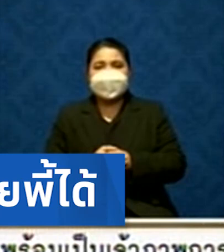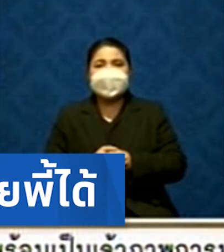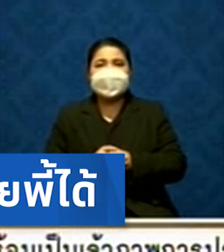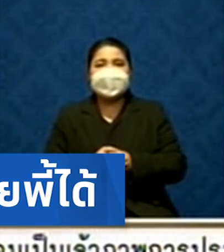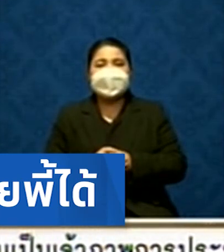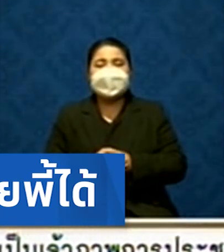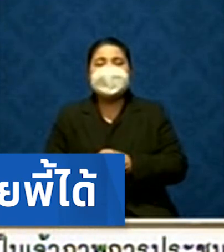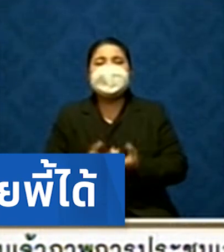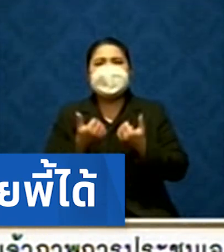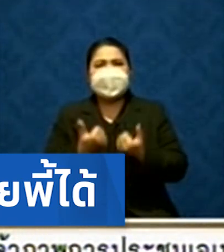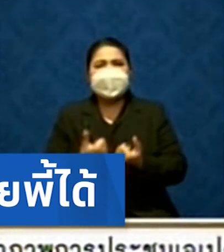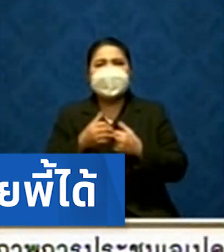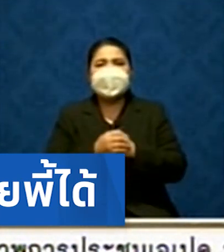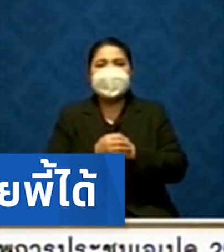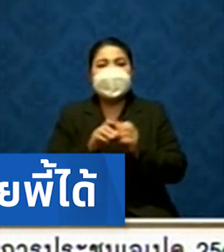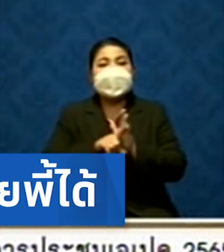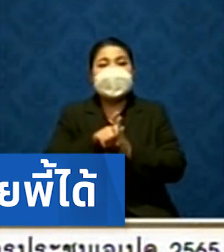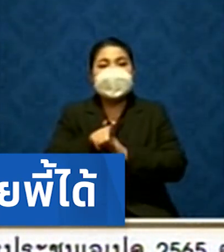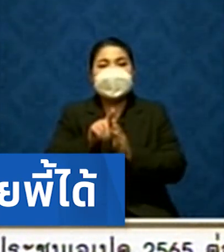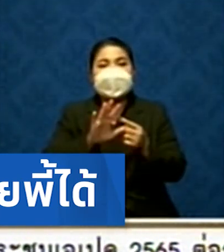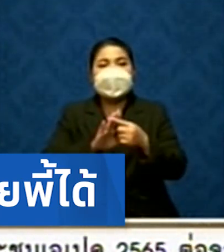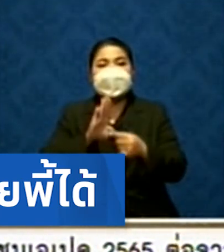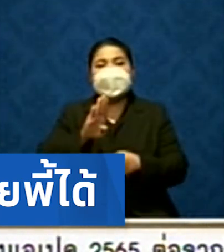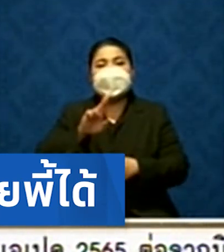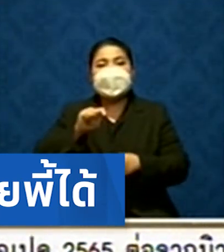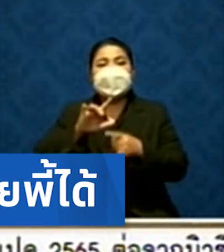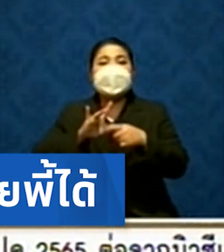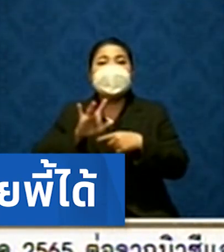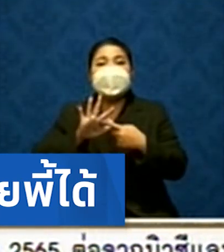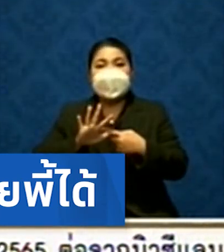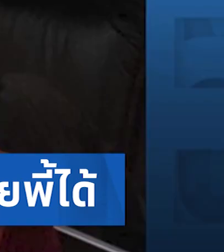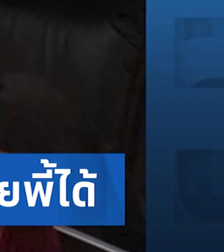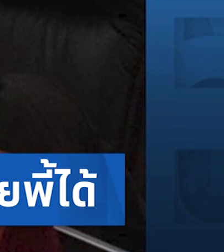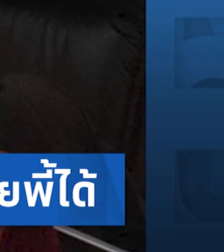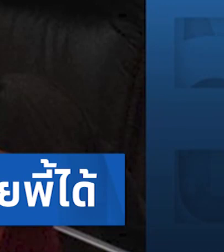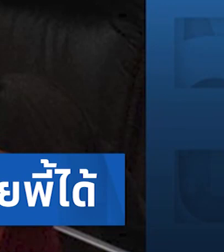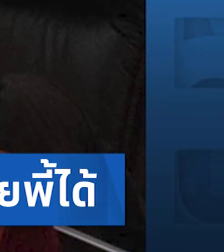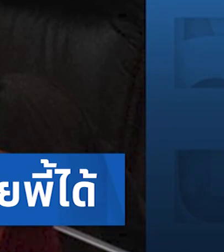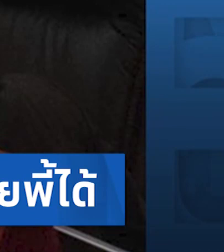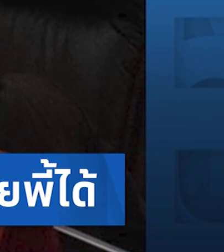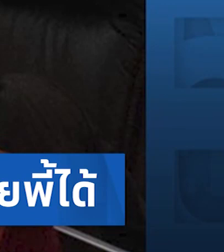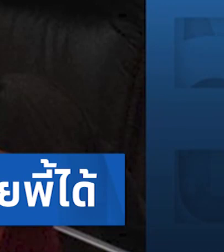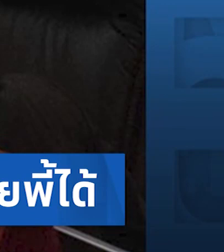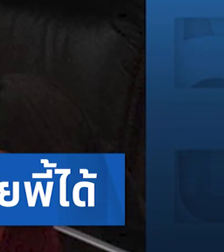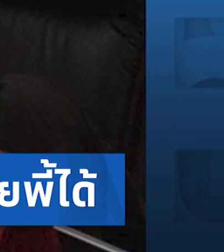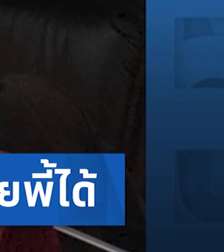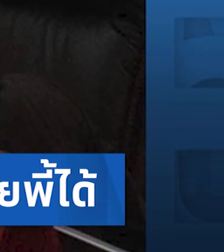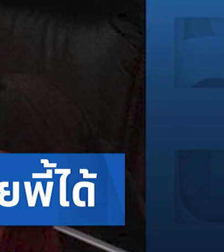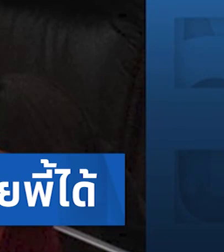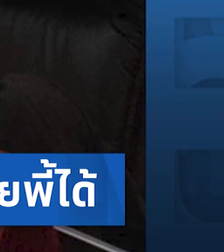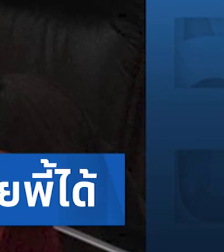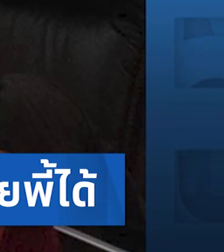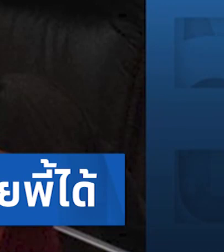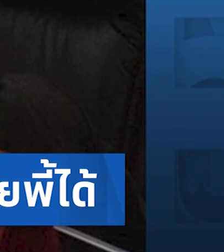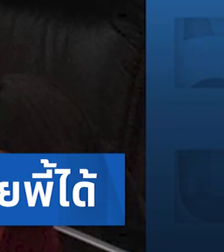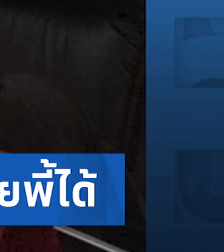กลุ่ม16นั้นจะล็อกเป้าอย่างน้อย2รัฐมนตรีเพิ่มในการโหวตไม่ไว้วางใจคนที่1คืออนุพงษ์เผ่าจินดาคนที่2คือสันติพร้อมพัฒน์น